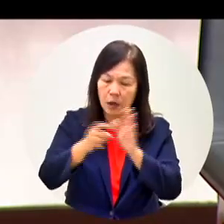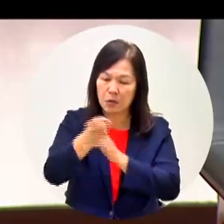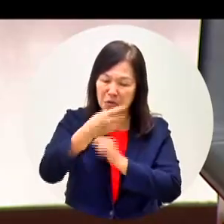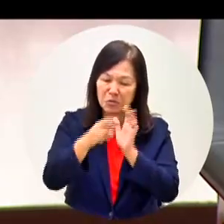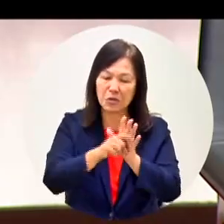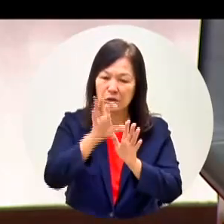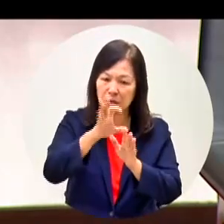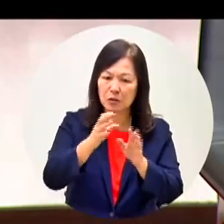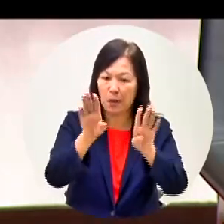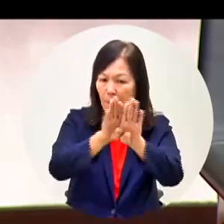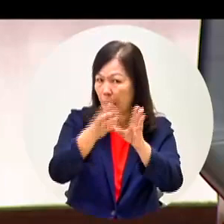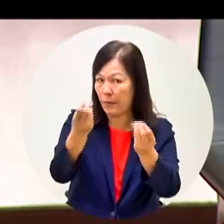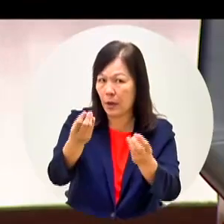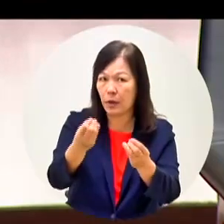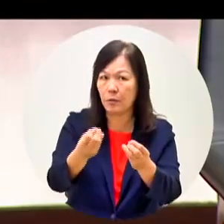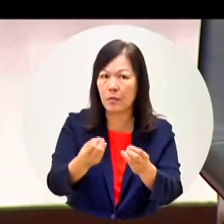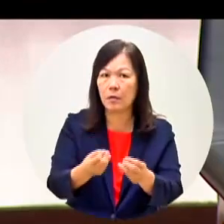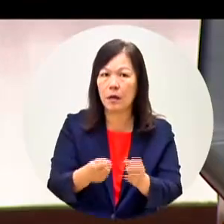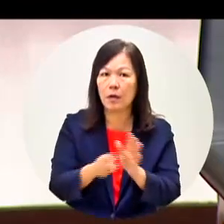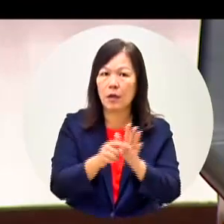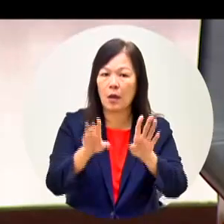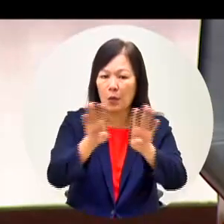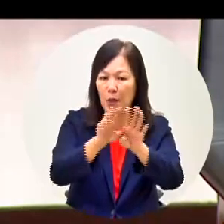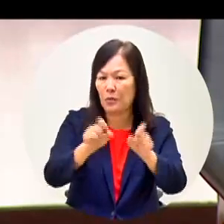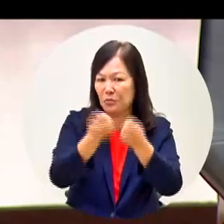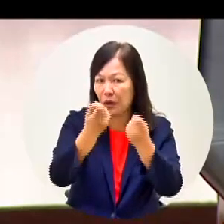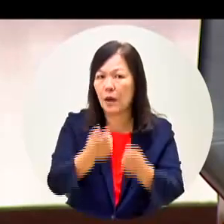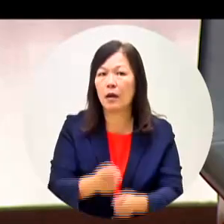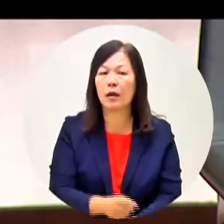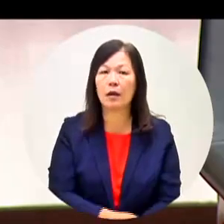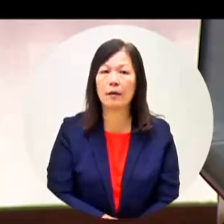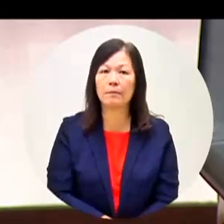有门的，门是坏掉的。我不希望这样